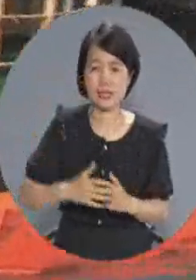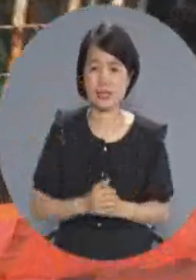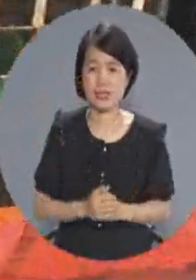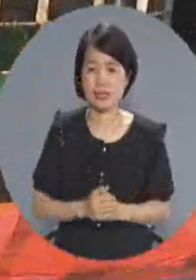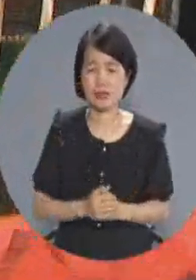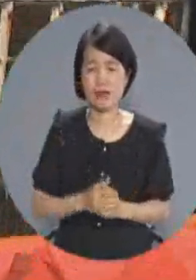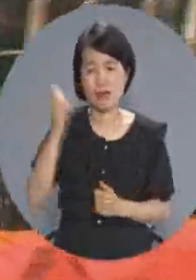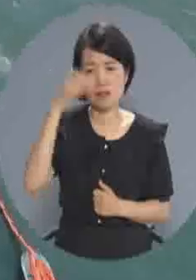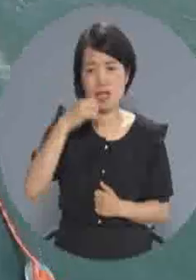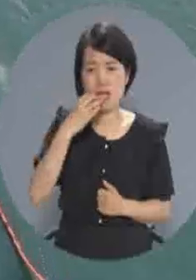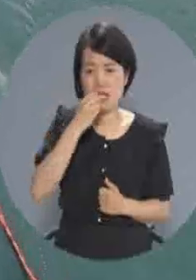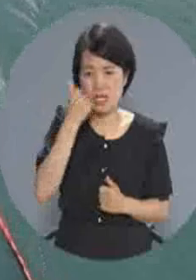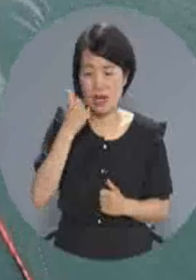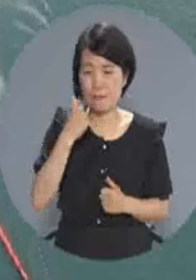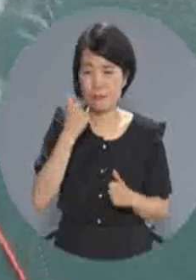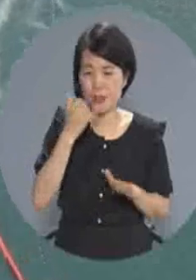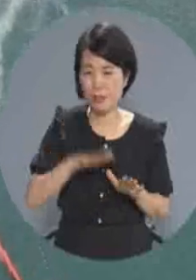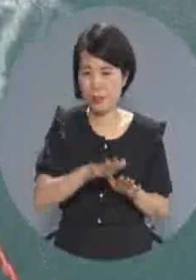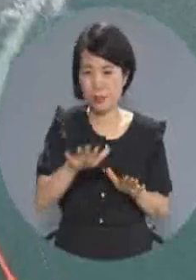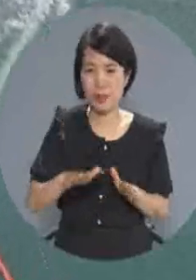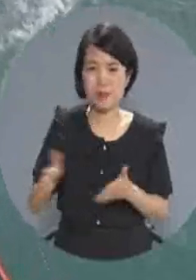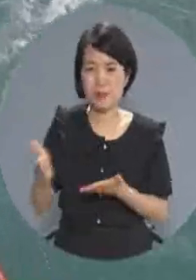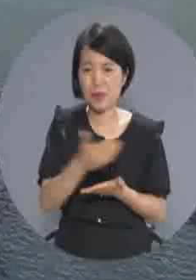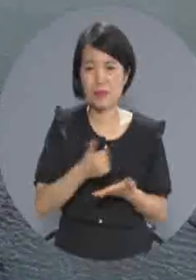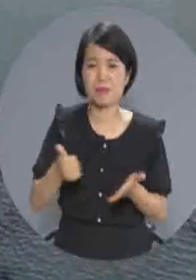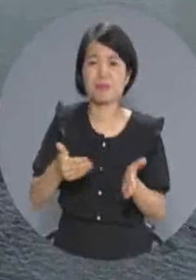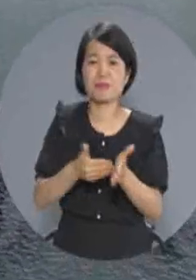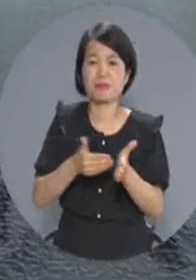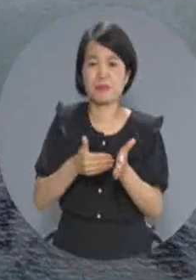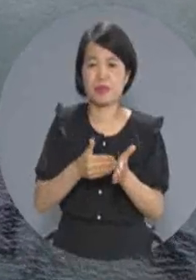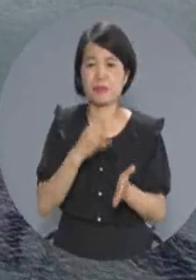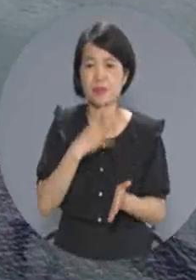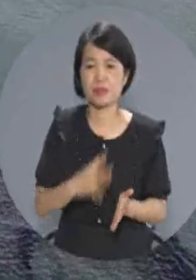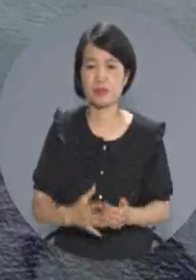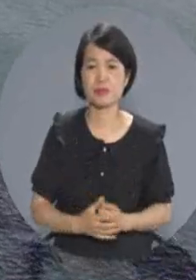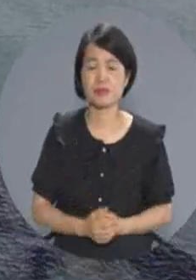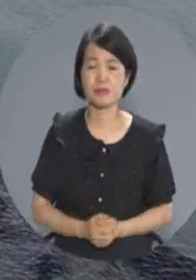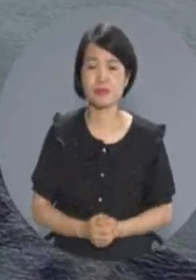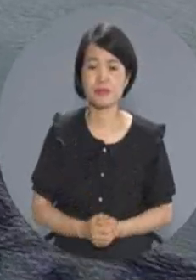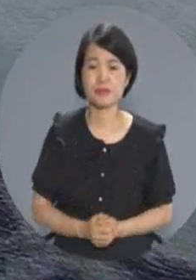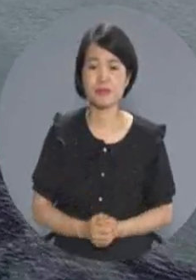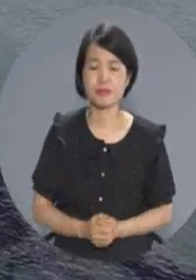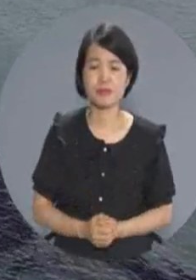그저 바다로 유출된 기름만 막는 실정입니다. MBC 뉴스 박종호입니다.